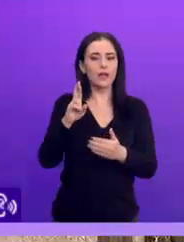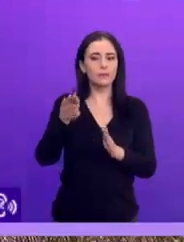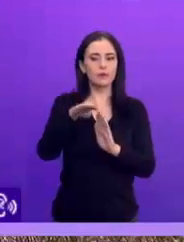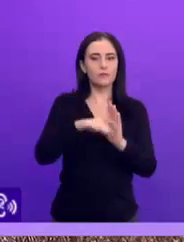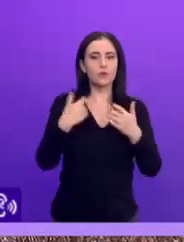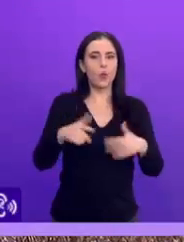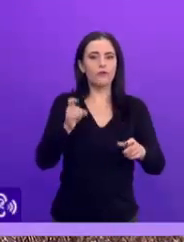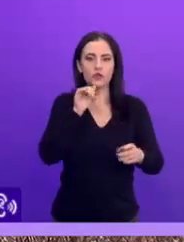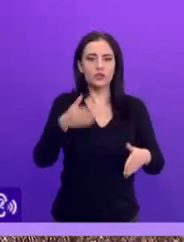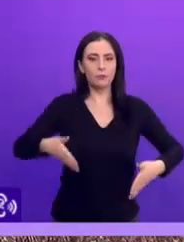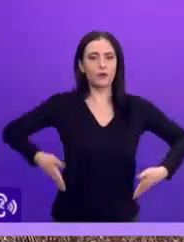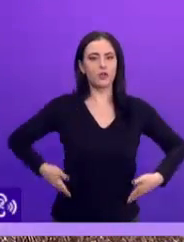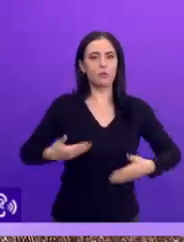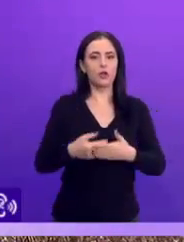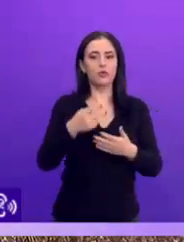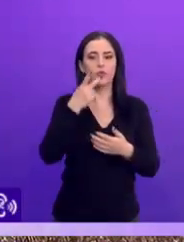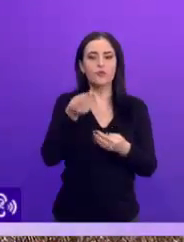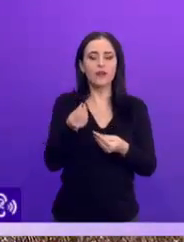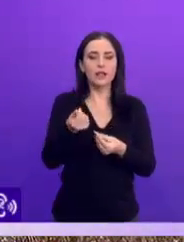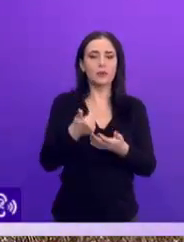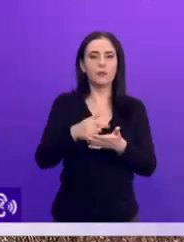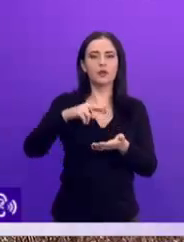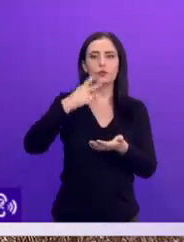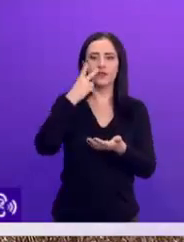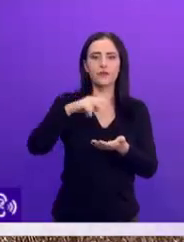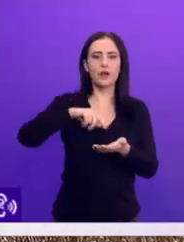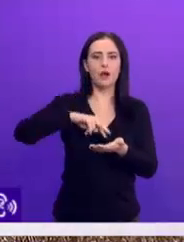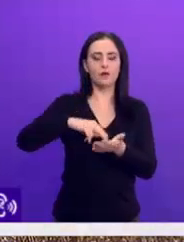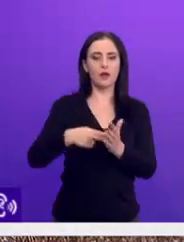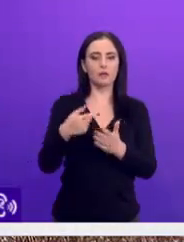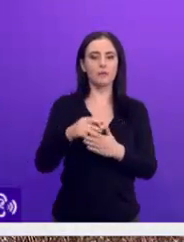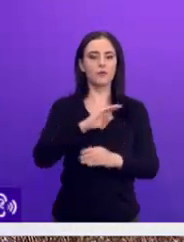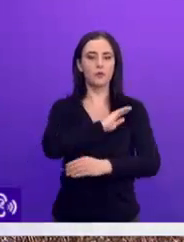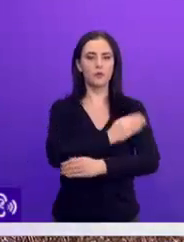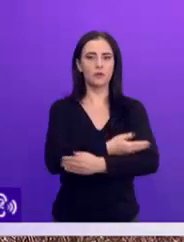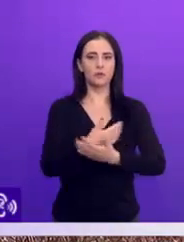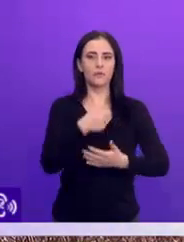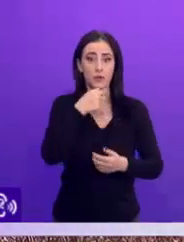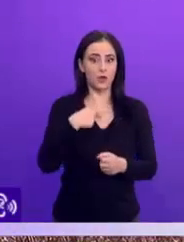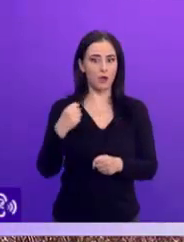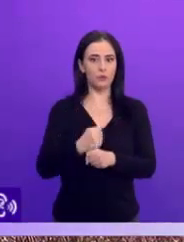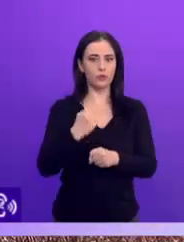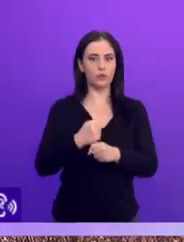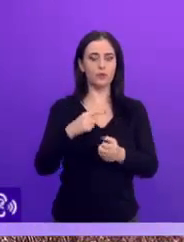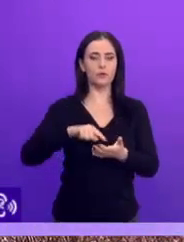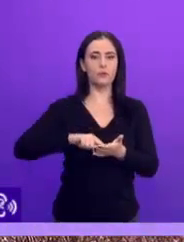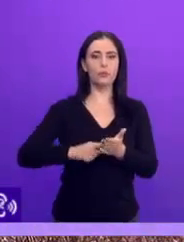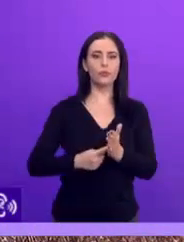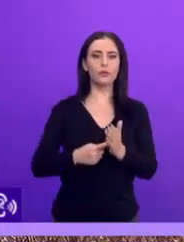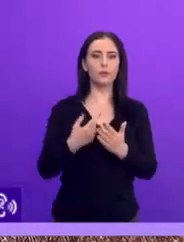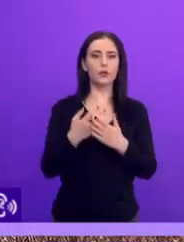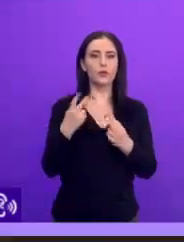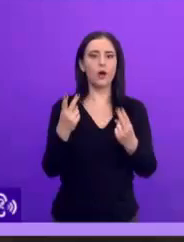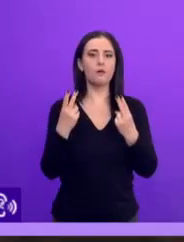fost prezentate documente cu privire la legalitatea acelor construcții. Ieri ne-am concentrat cu privire la